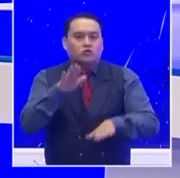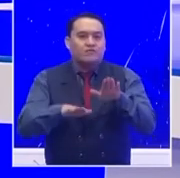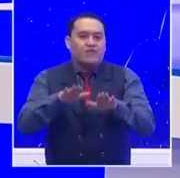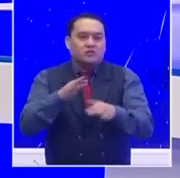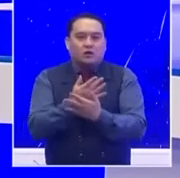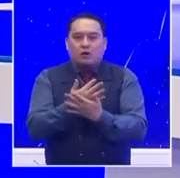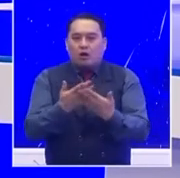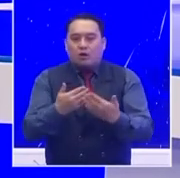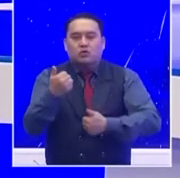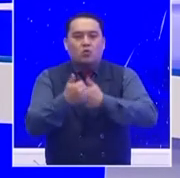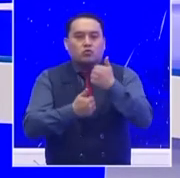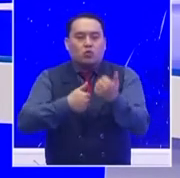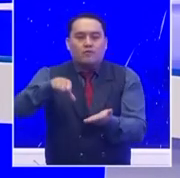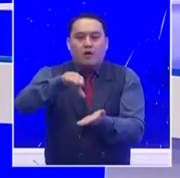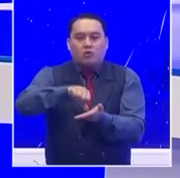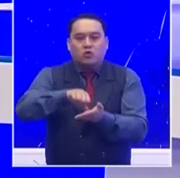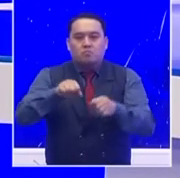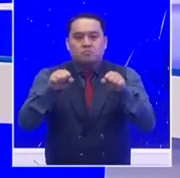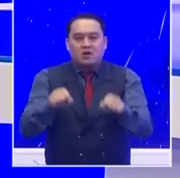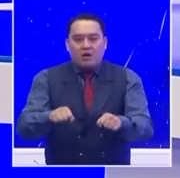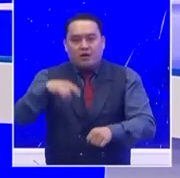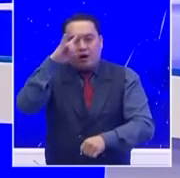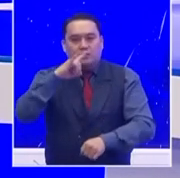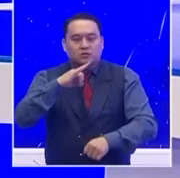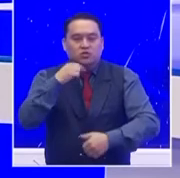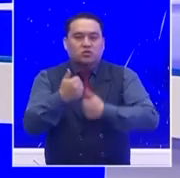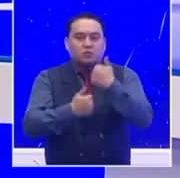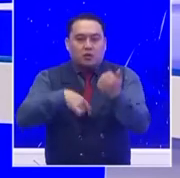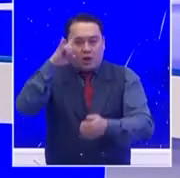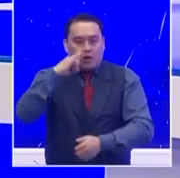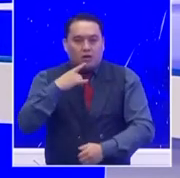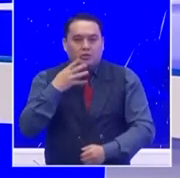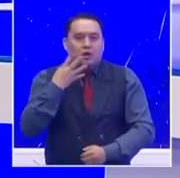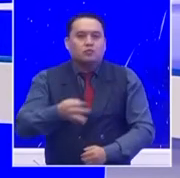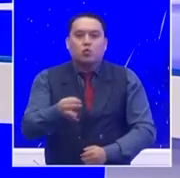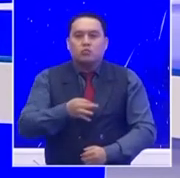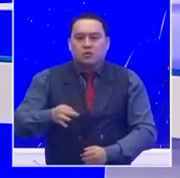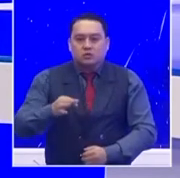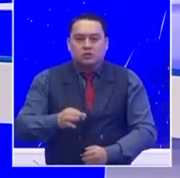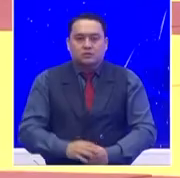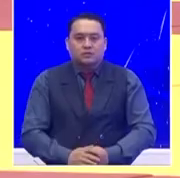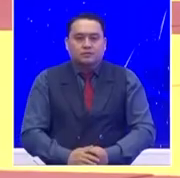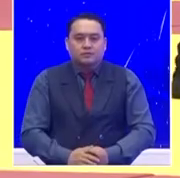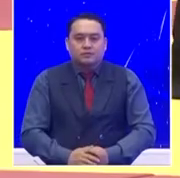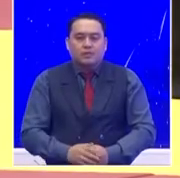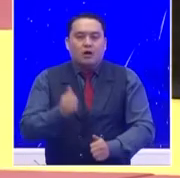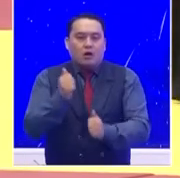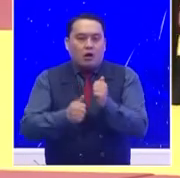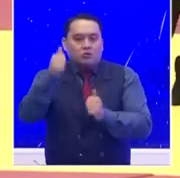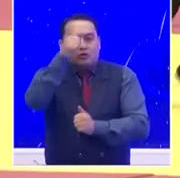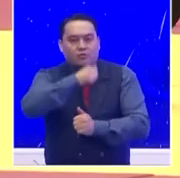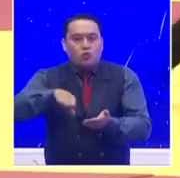категорий оспаривали право выступить и на чемпионате казахстана от алматинской области подробности далее из года в год количество